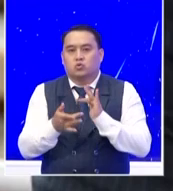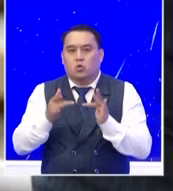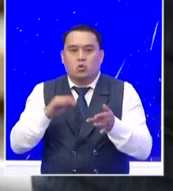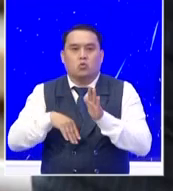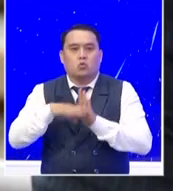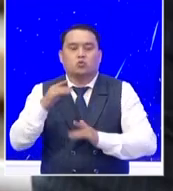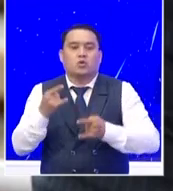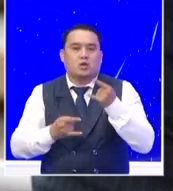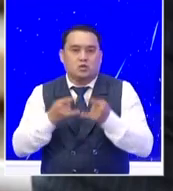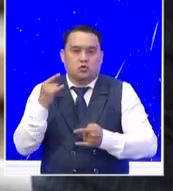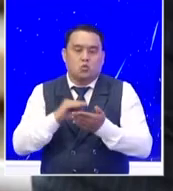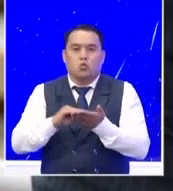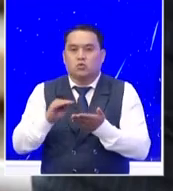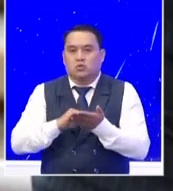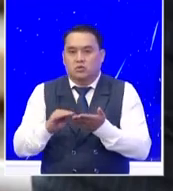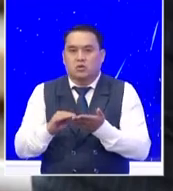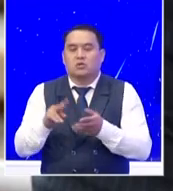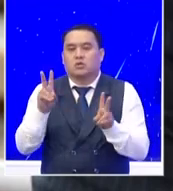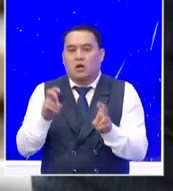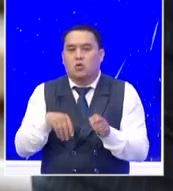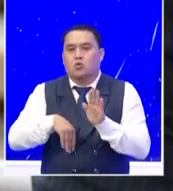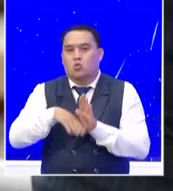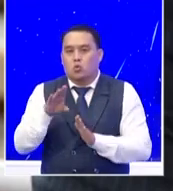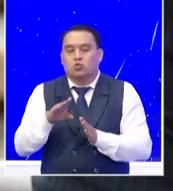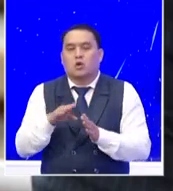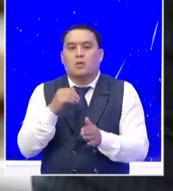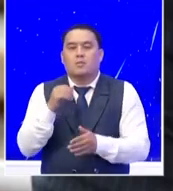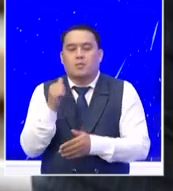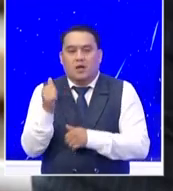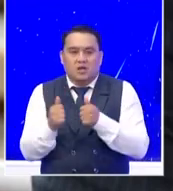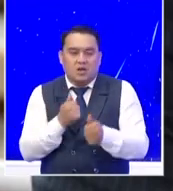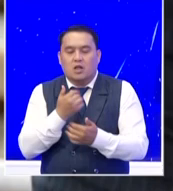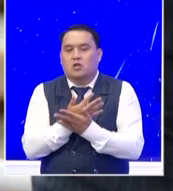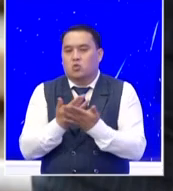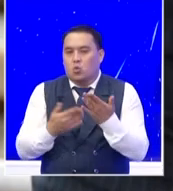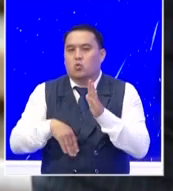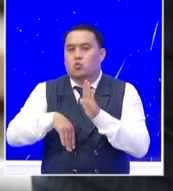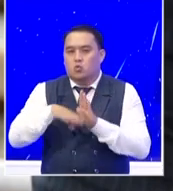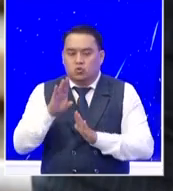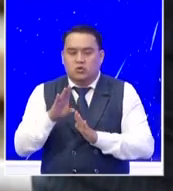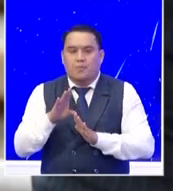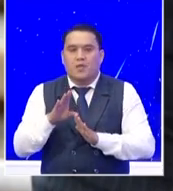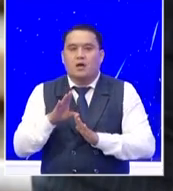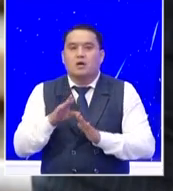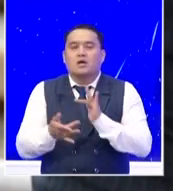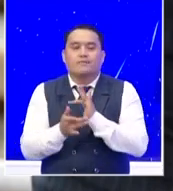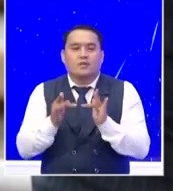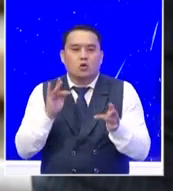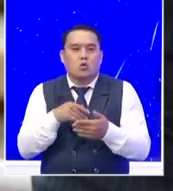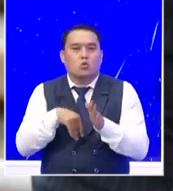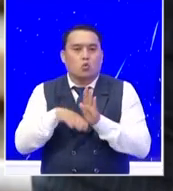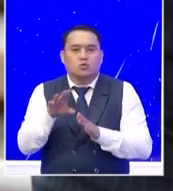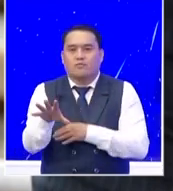үздік телевизиялық сюжет, әлеметтік тақырыптағы үздік мақала, әлеметтік тақырыптағы үздік материал, әлеметтік тақырыптағы